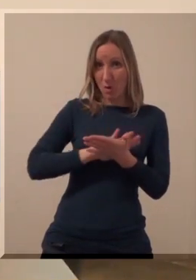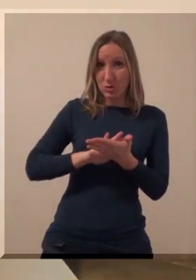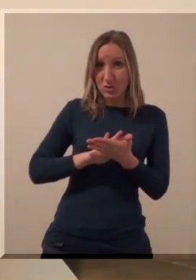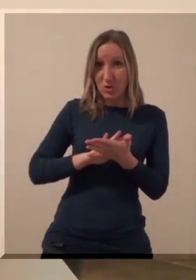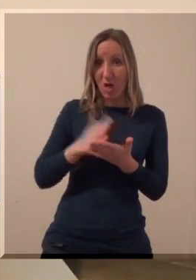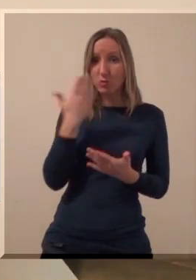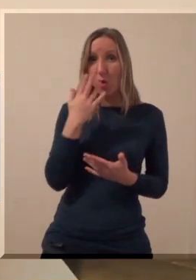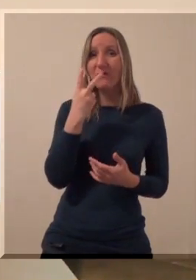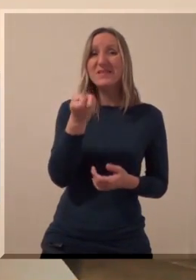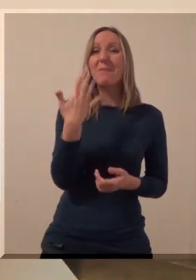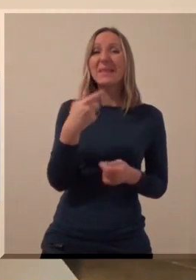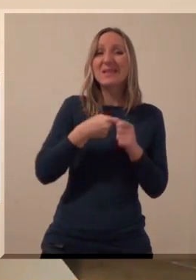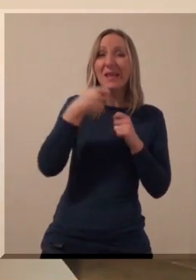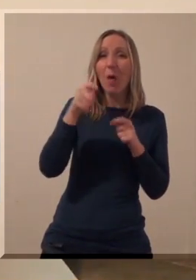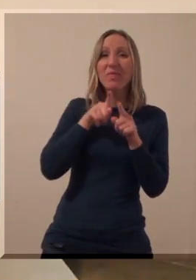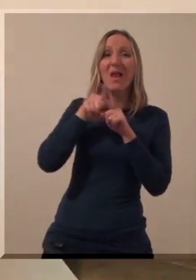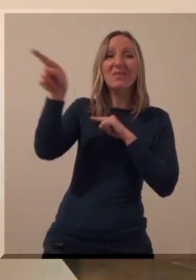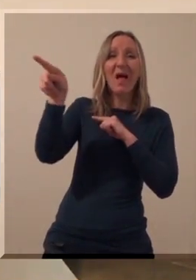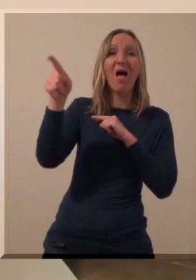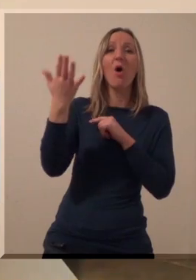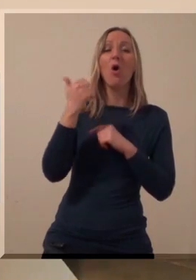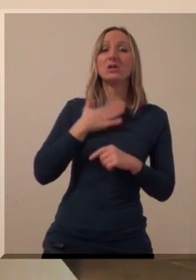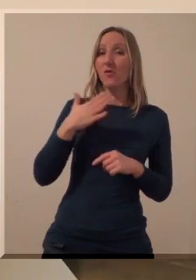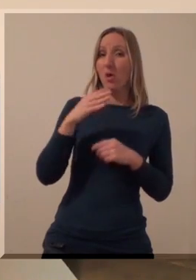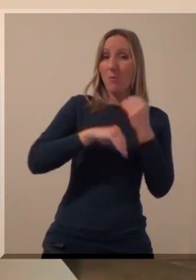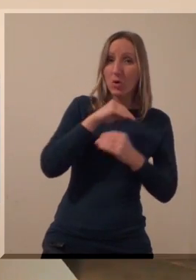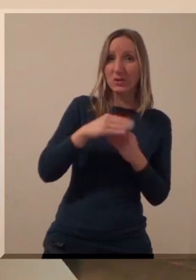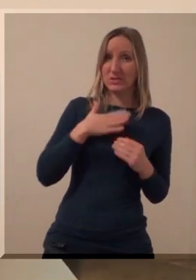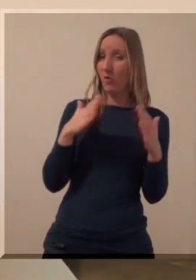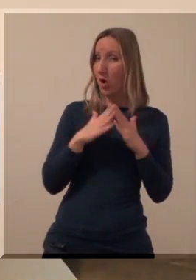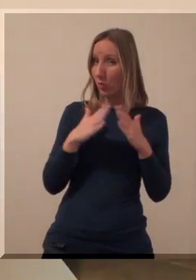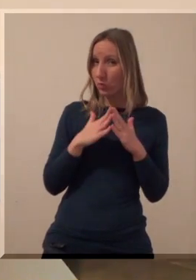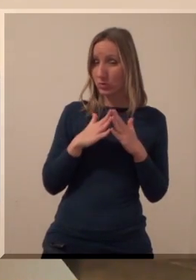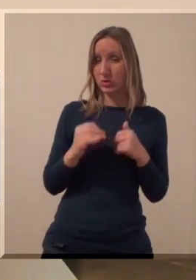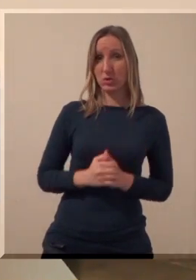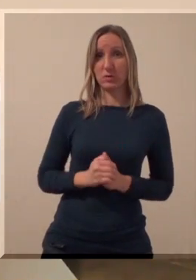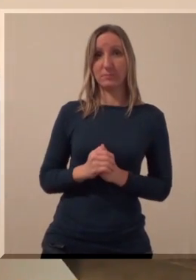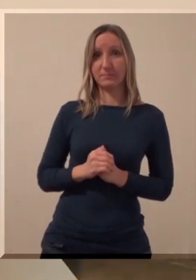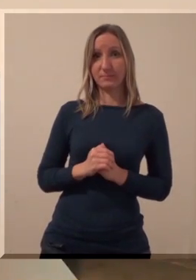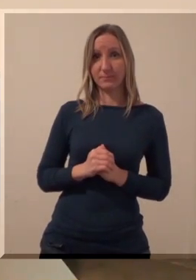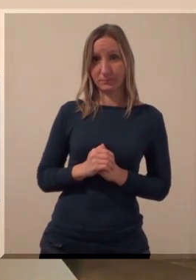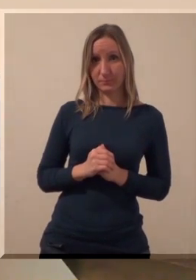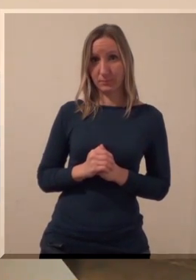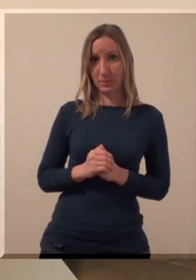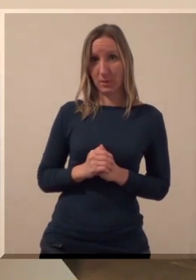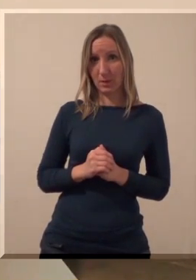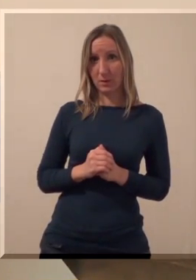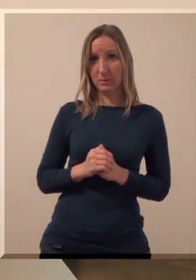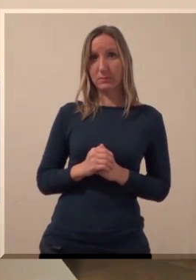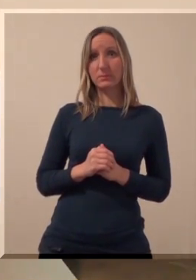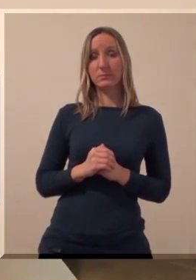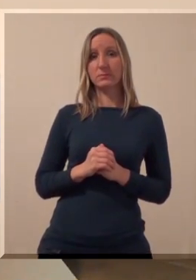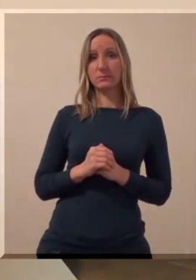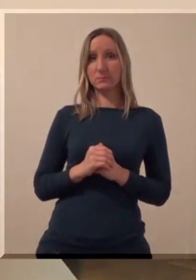ja sam morala da odem 250 km daleko od svoje porodice i svoje kuće. Školnici se